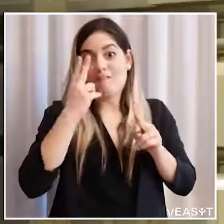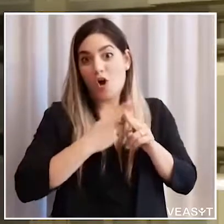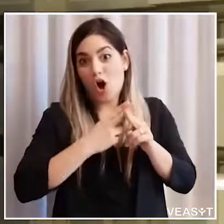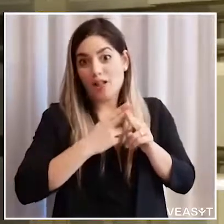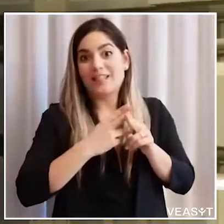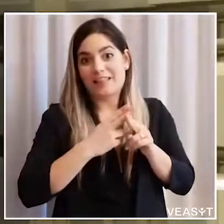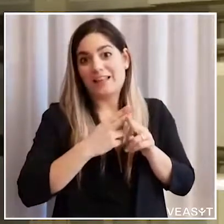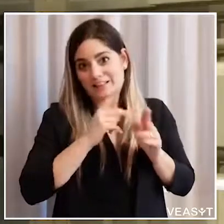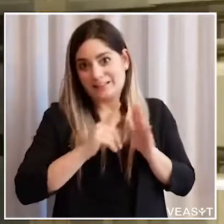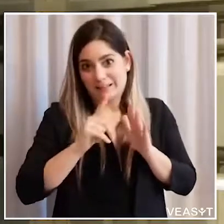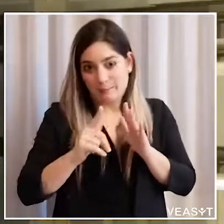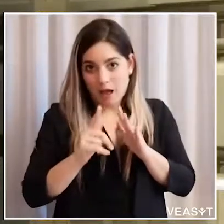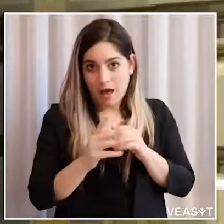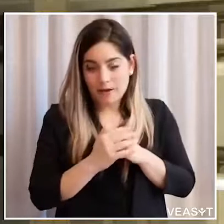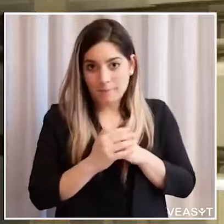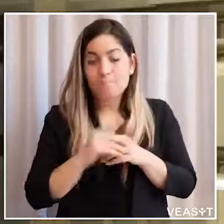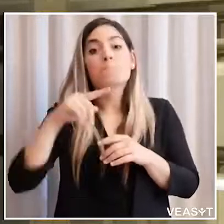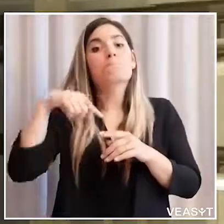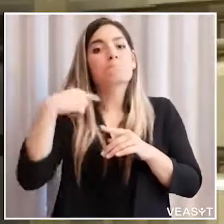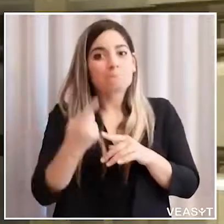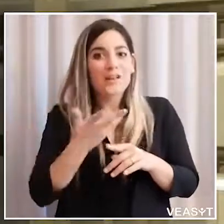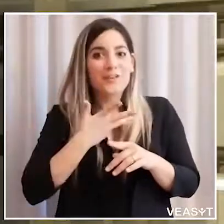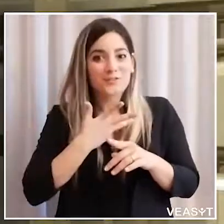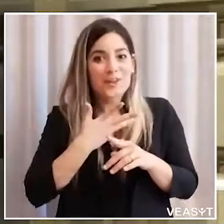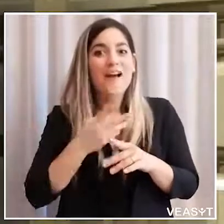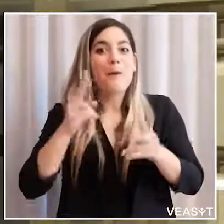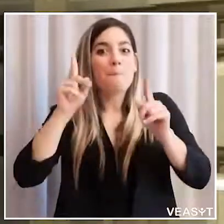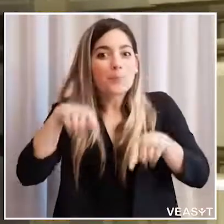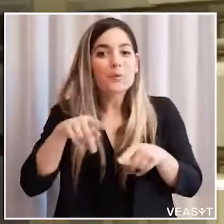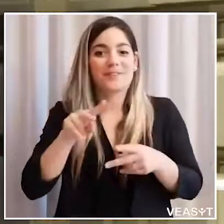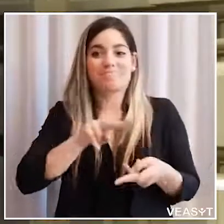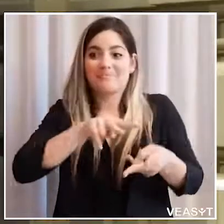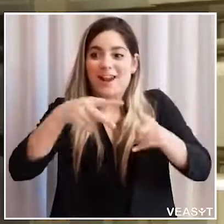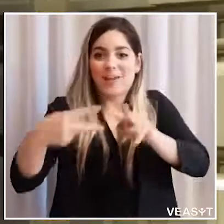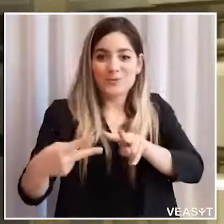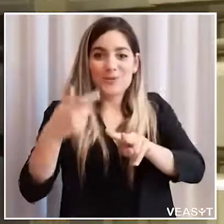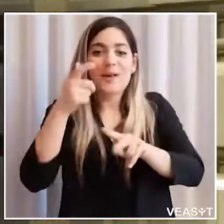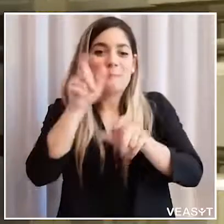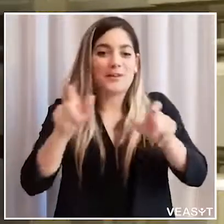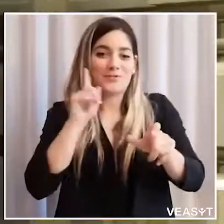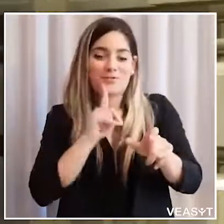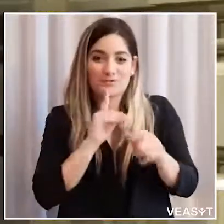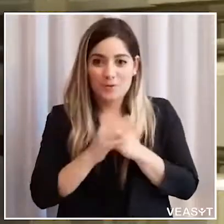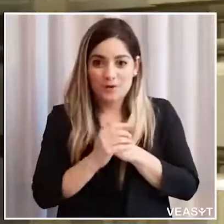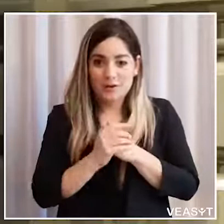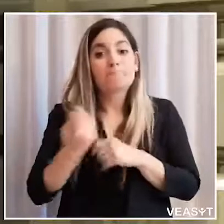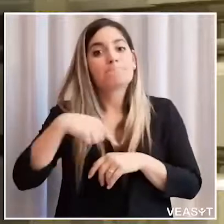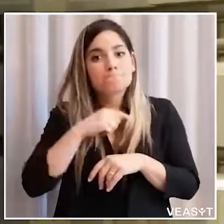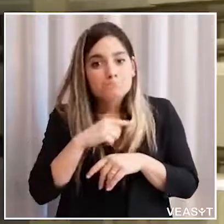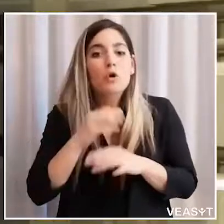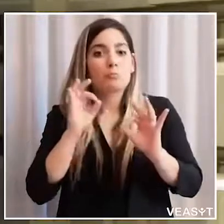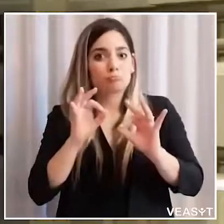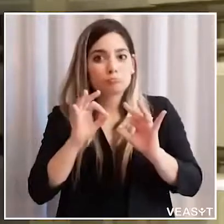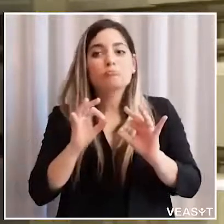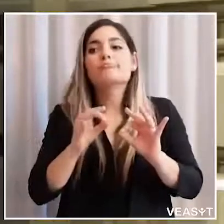offriamo anche un servizio per gli ipovedenti nel corso di questi incontri abbiamo cercato di fornire un'informazione aggiornata ed autorevole sulla